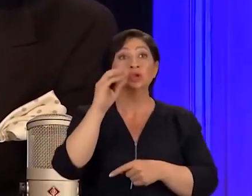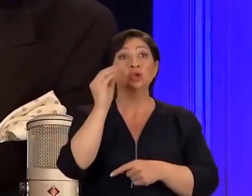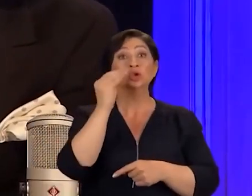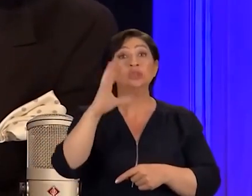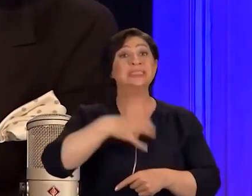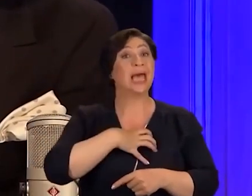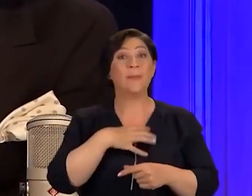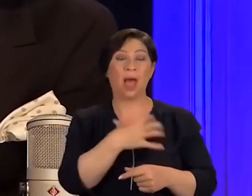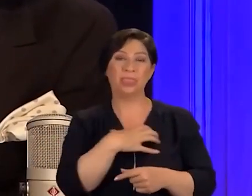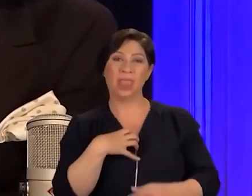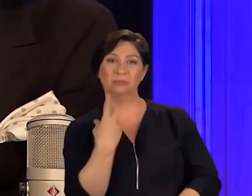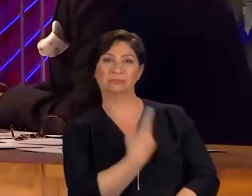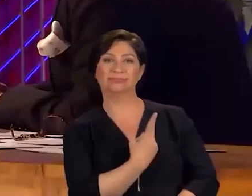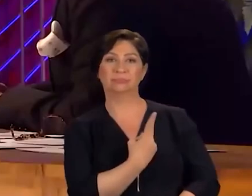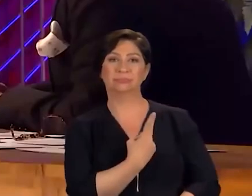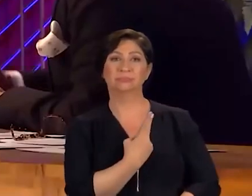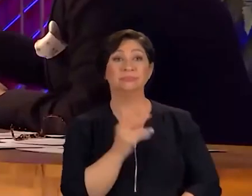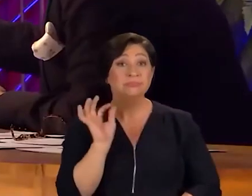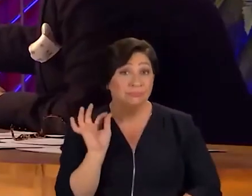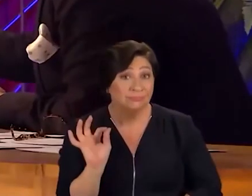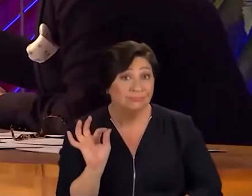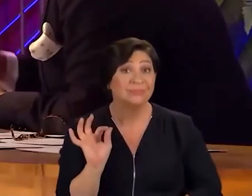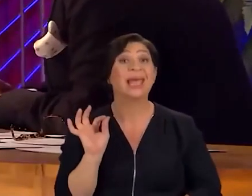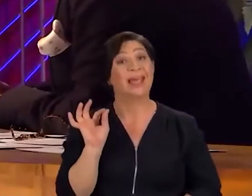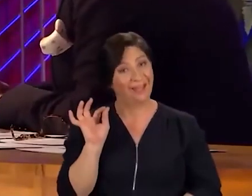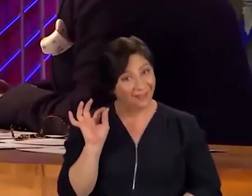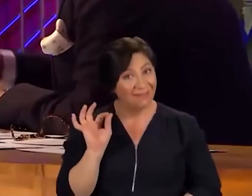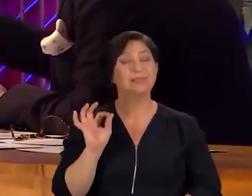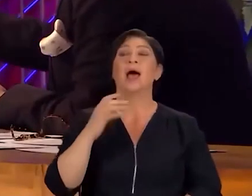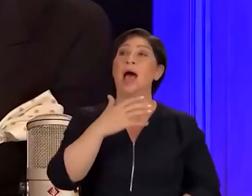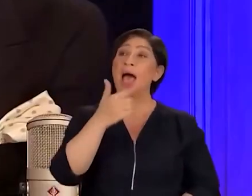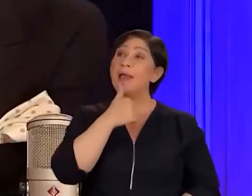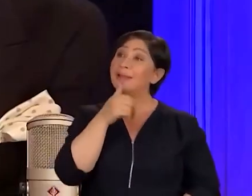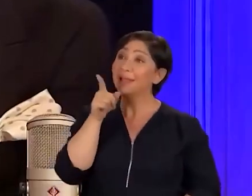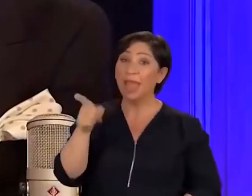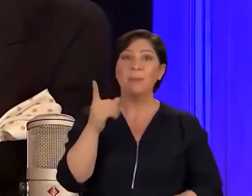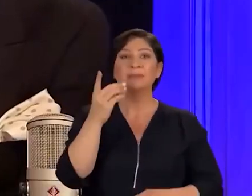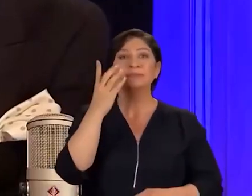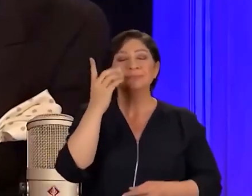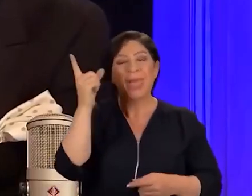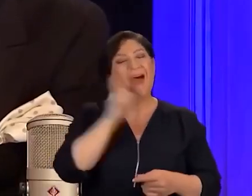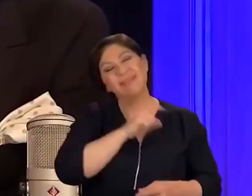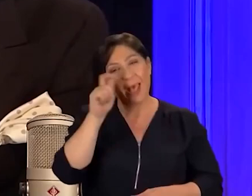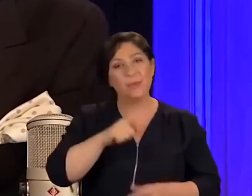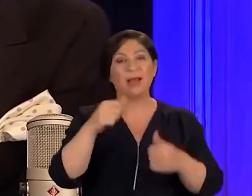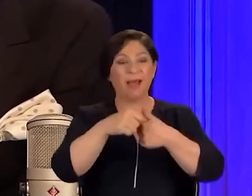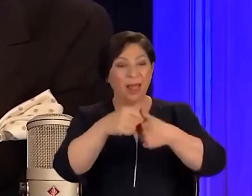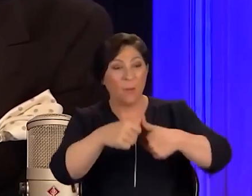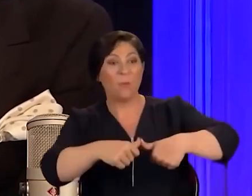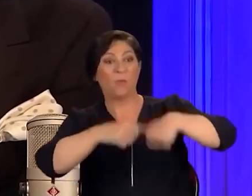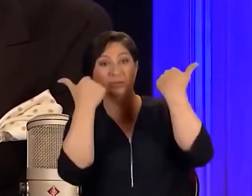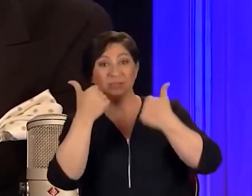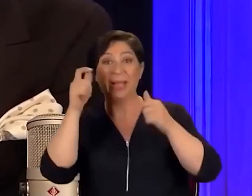sahibi annelerdir. Evet. Evet. O yüzden erkekler hayatta bir hıyarlık yapıp da karılarını